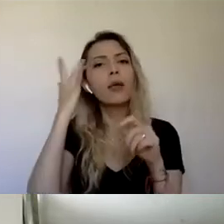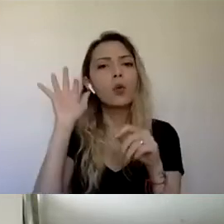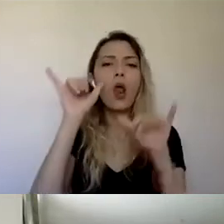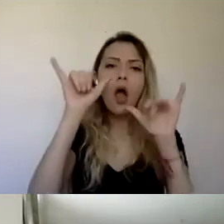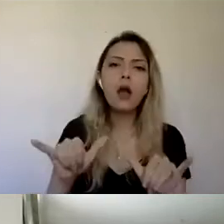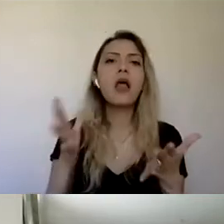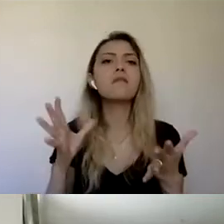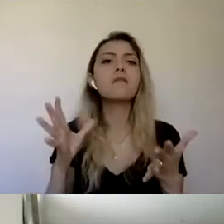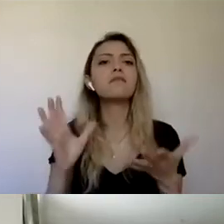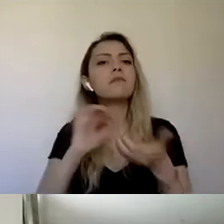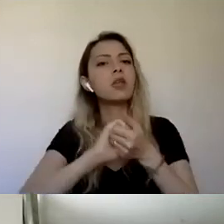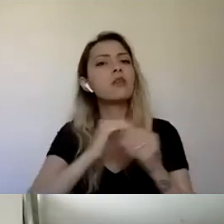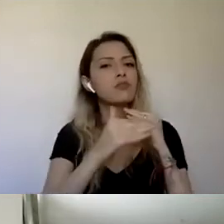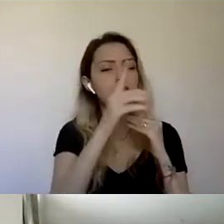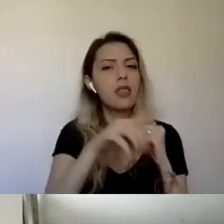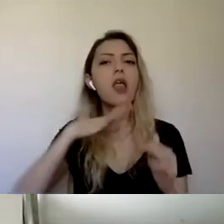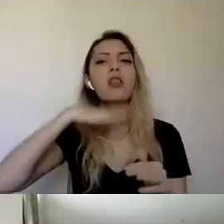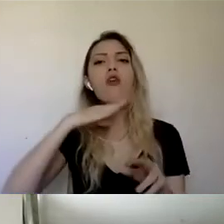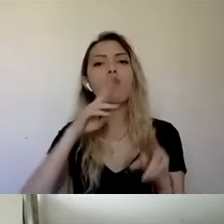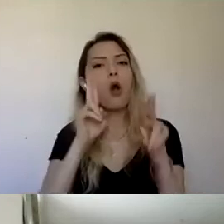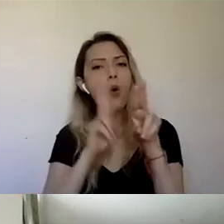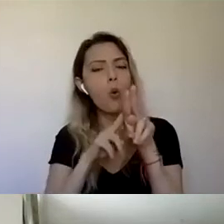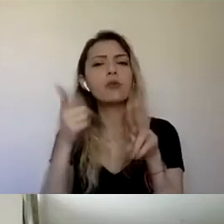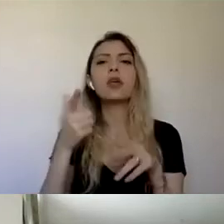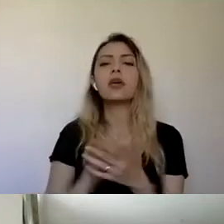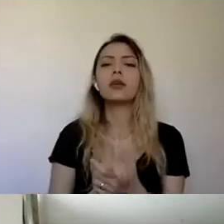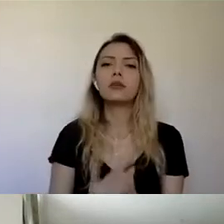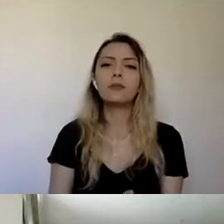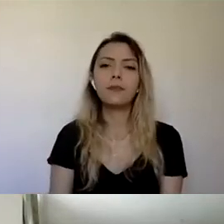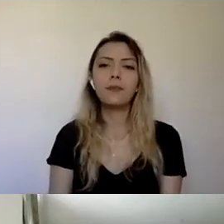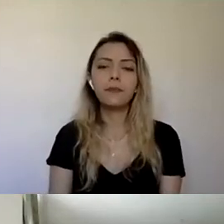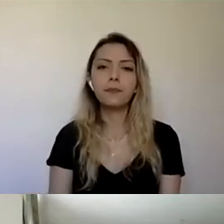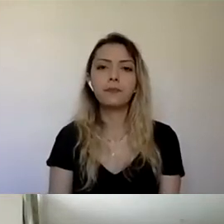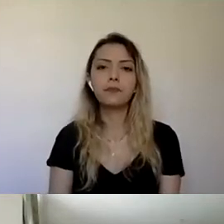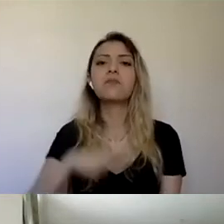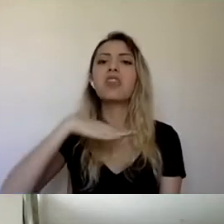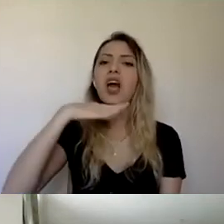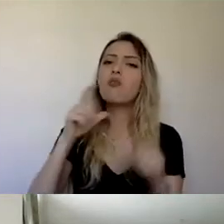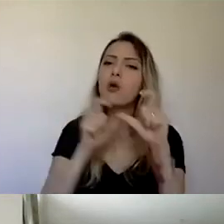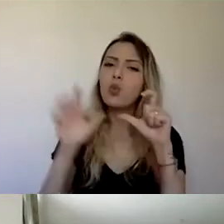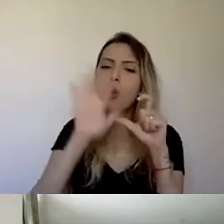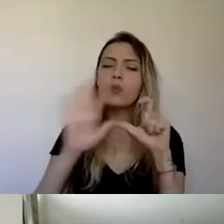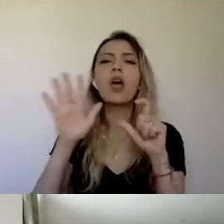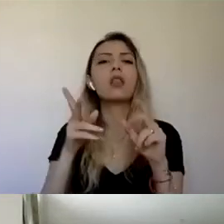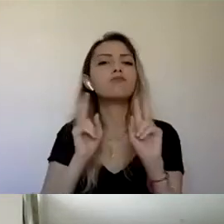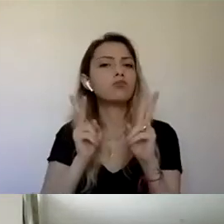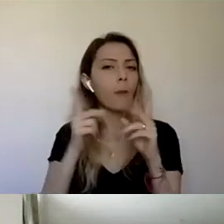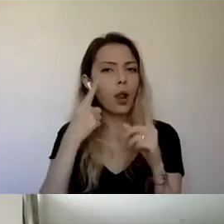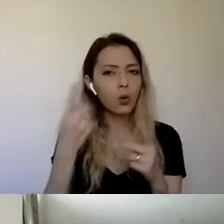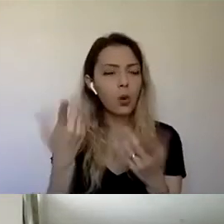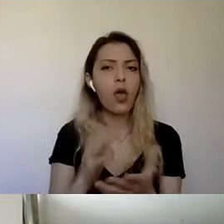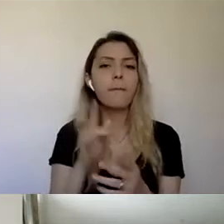da Avrupa Konseyi'nin, Türkiye'nin de parçası olduğu Avrupa Konseyi'nin Avrupa Sosyal Şartı'ndan bakarak